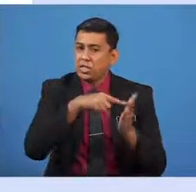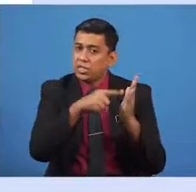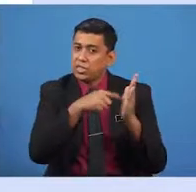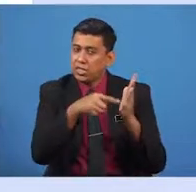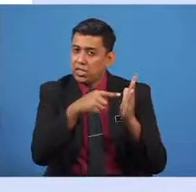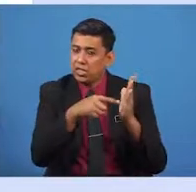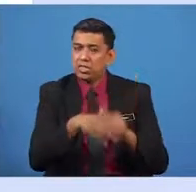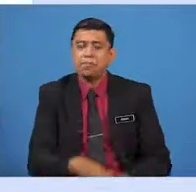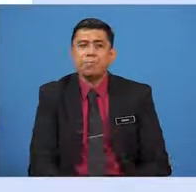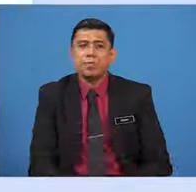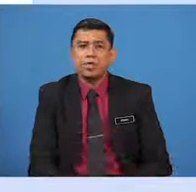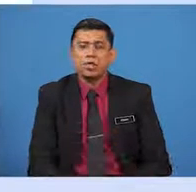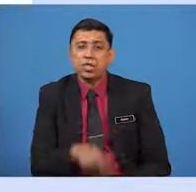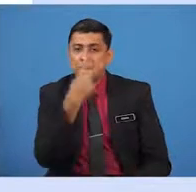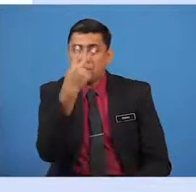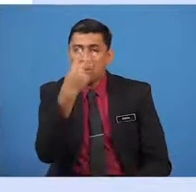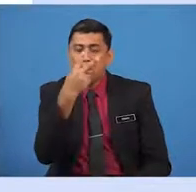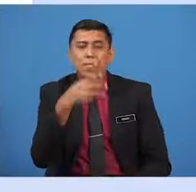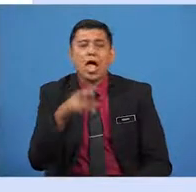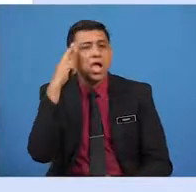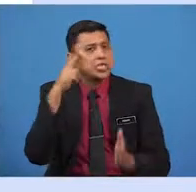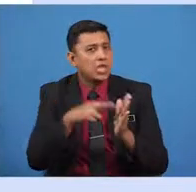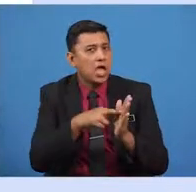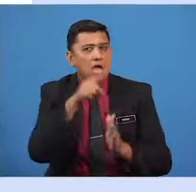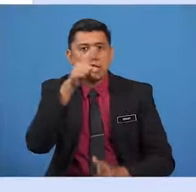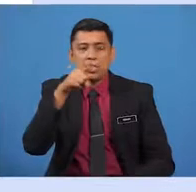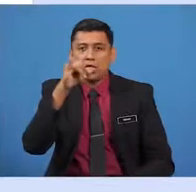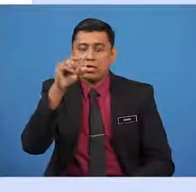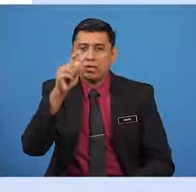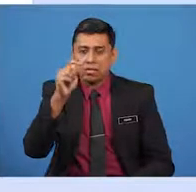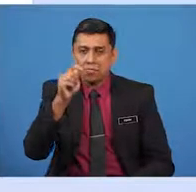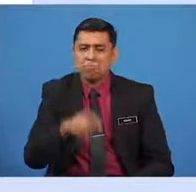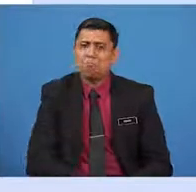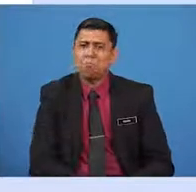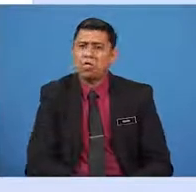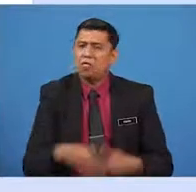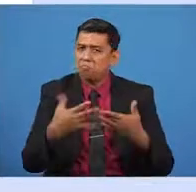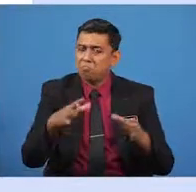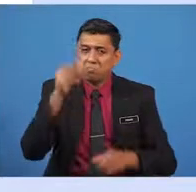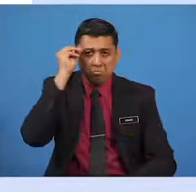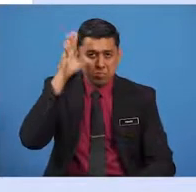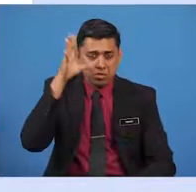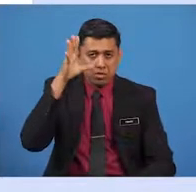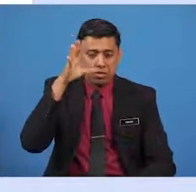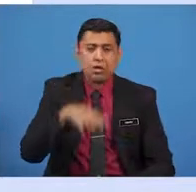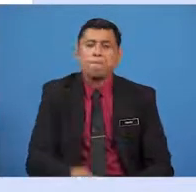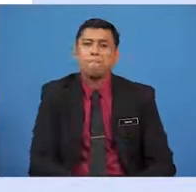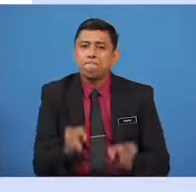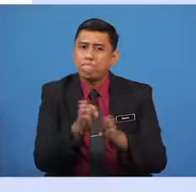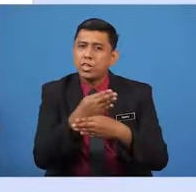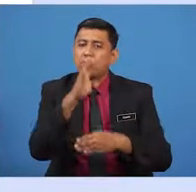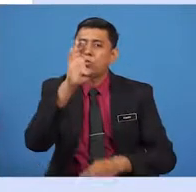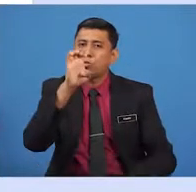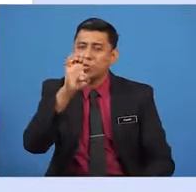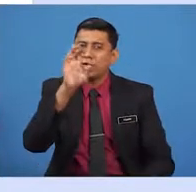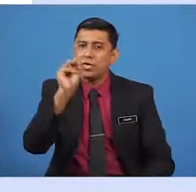raja perkembangan zigot ini. Semasa zigot giat mengembang untuk membentuk embrio,